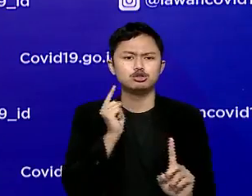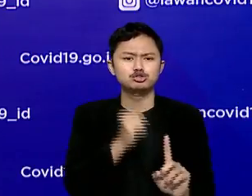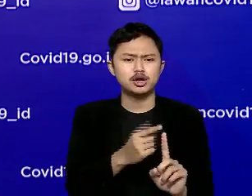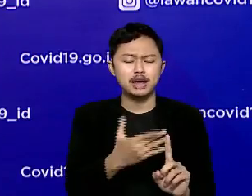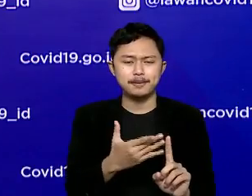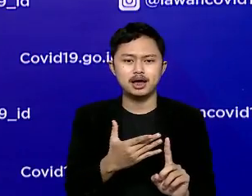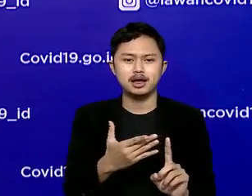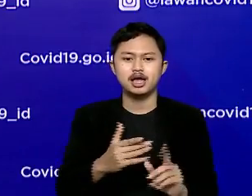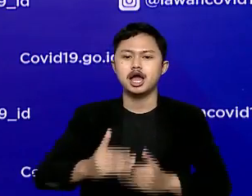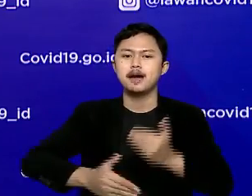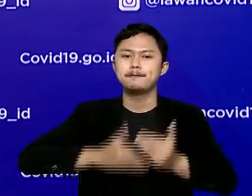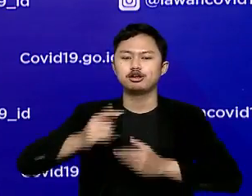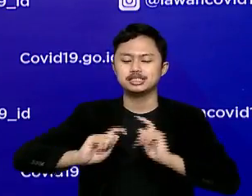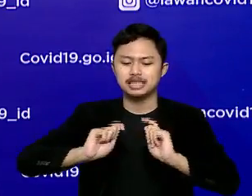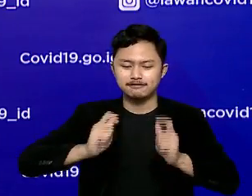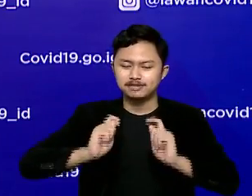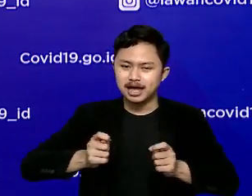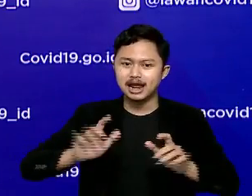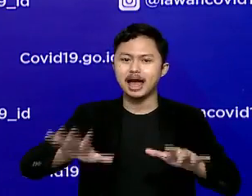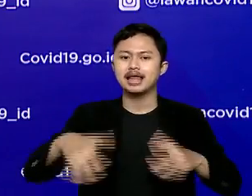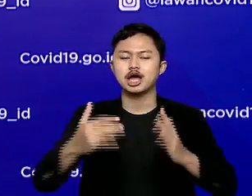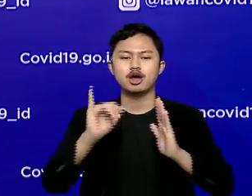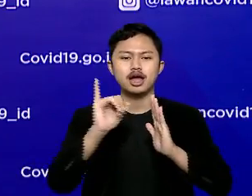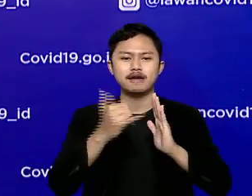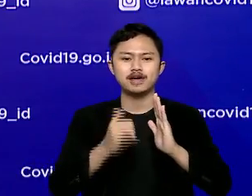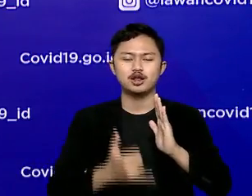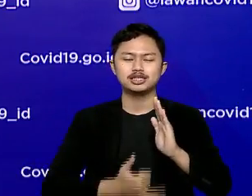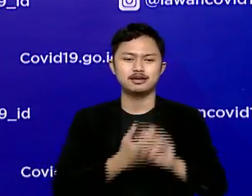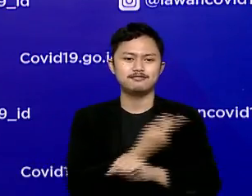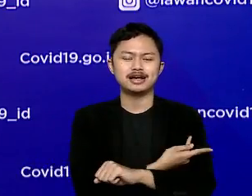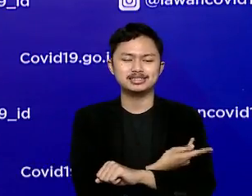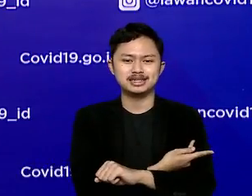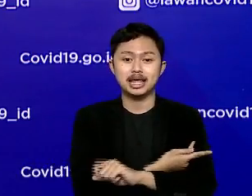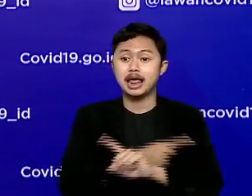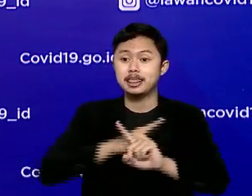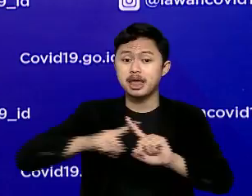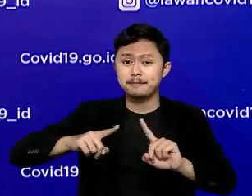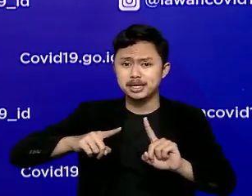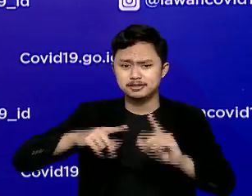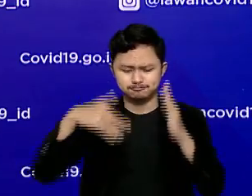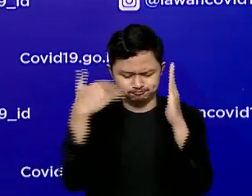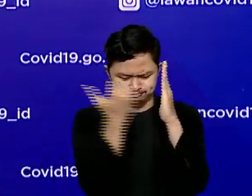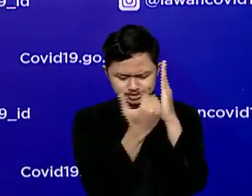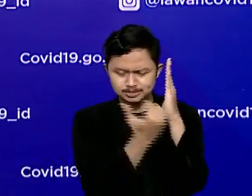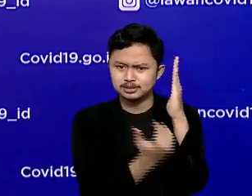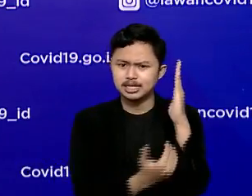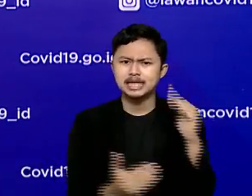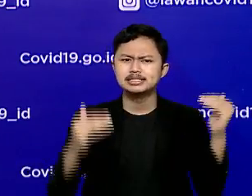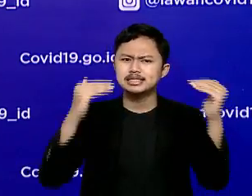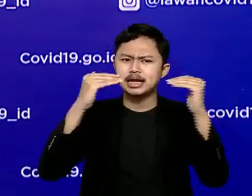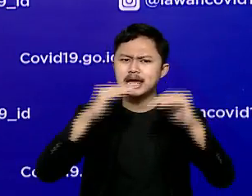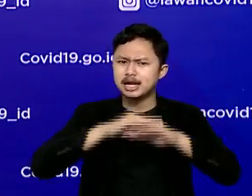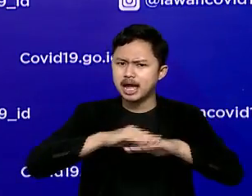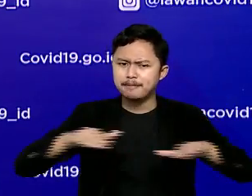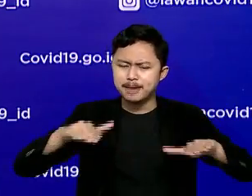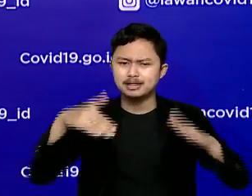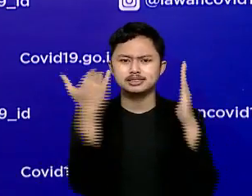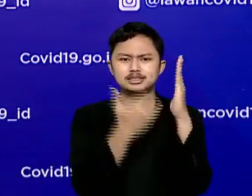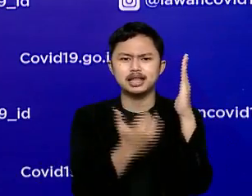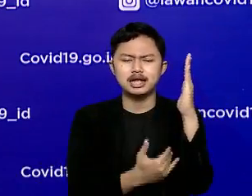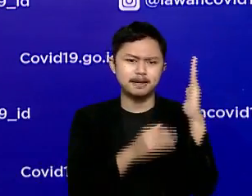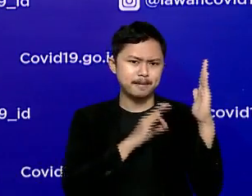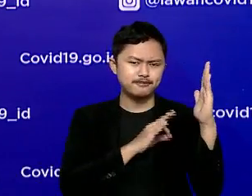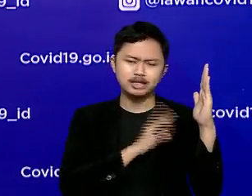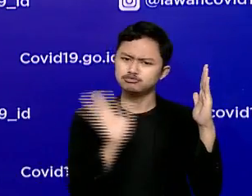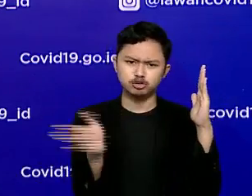pengembangan, registrasi, dan evaluasi vaksin tanpa melupakan aspek mutu, keamanan, dan